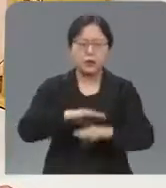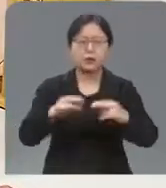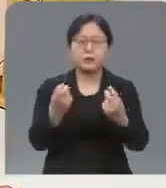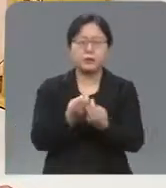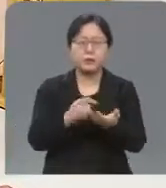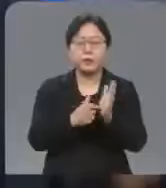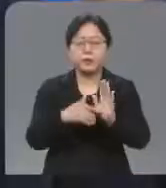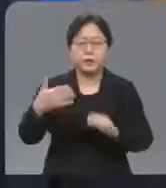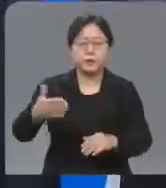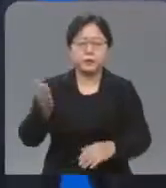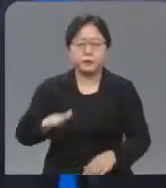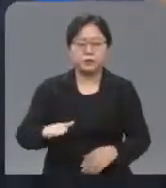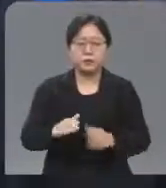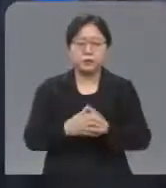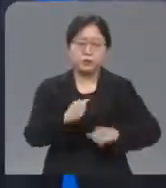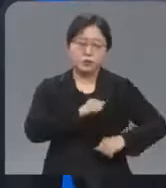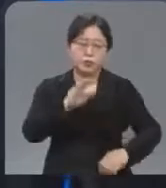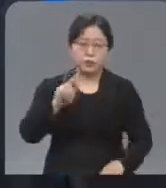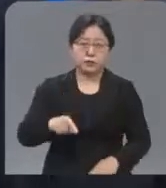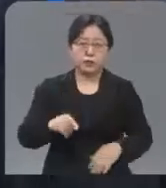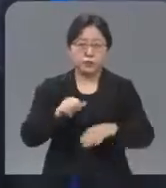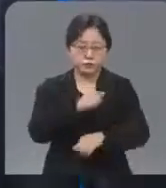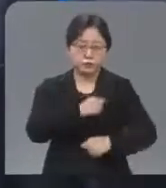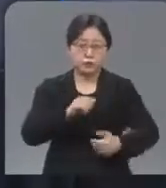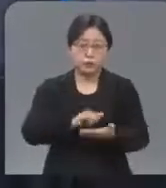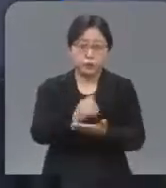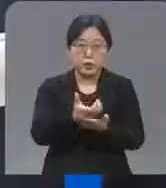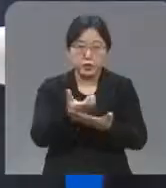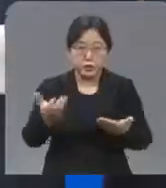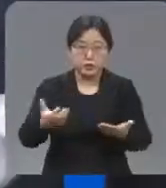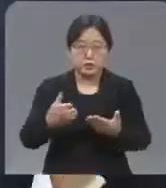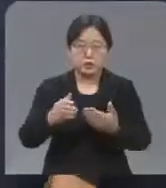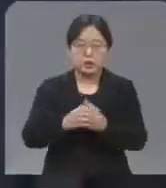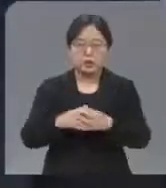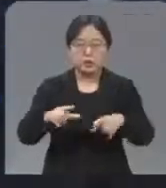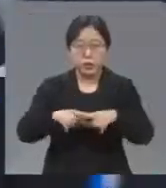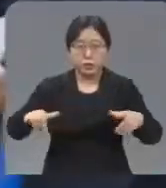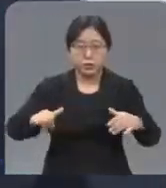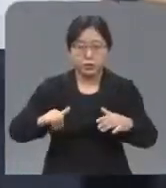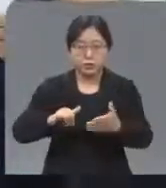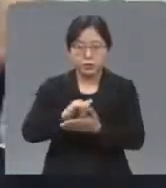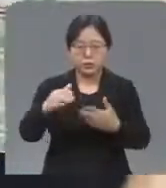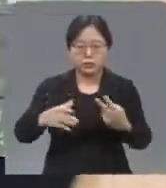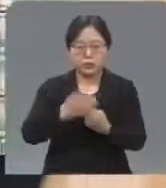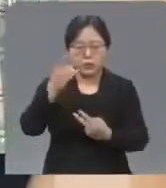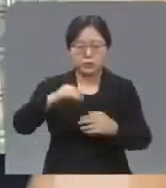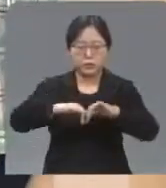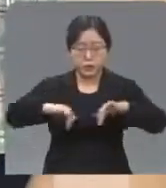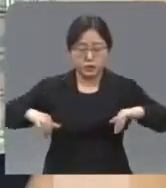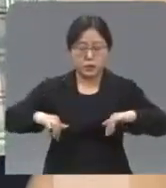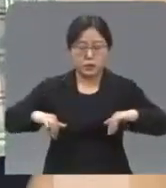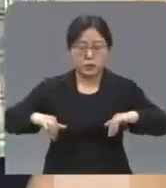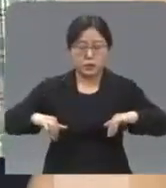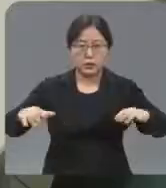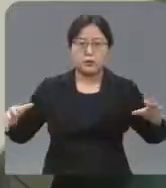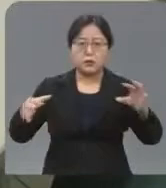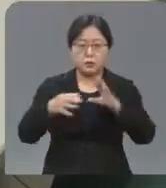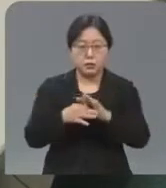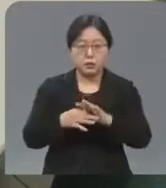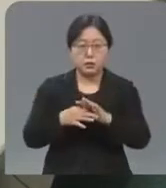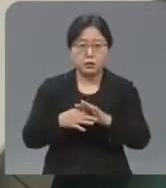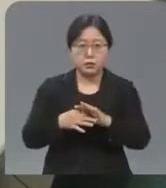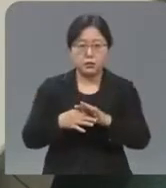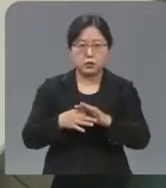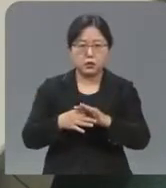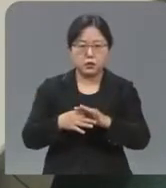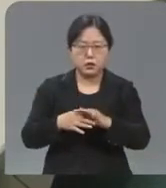하지만 그동안 국방부의 군공항 이전과 국토교통부의 민간공항 통합 두 가지로 나뉘어졌던 사안이 엮이면서